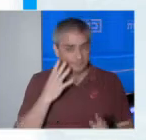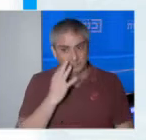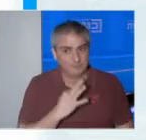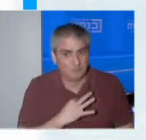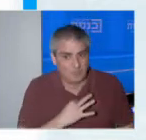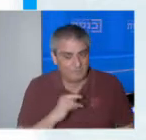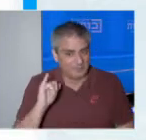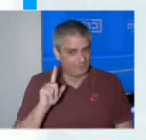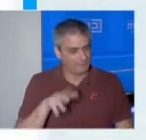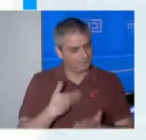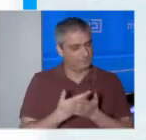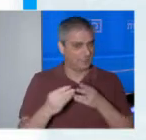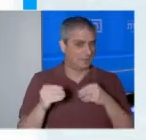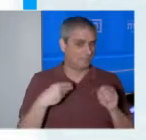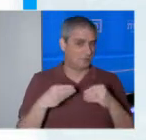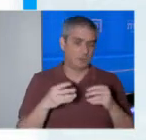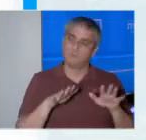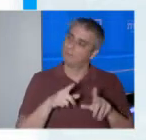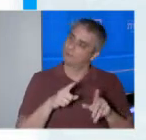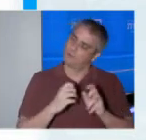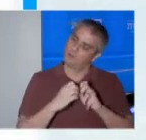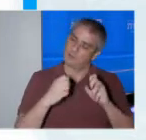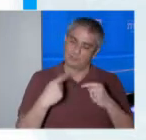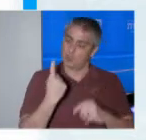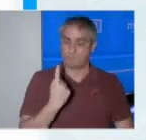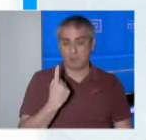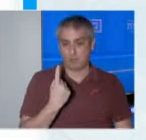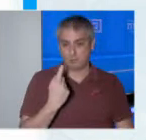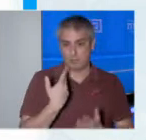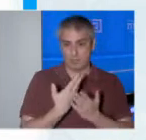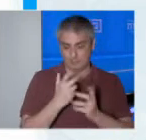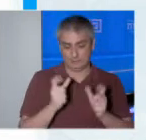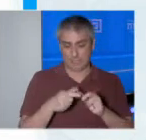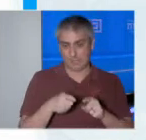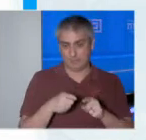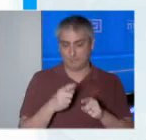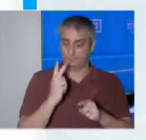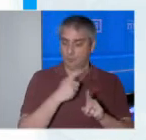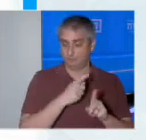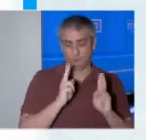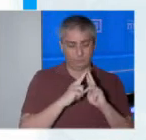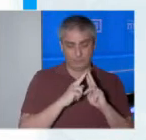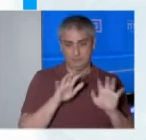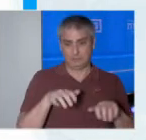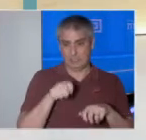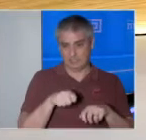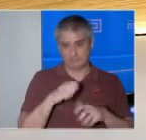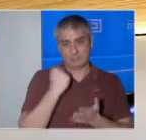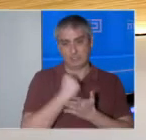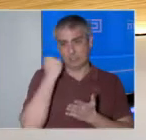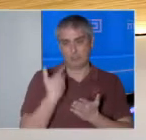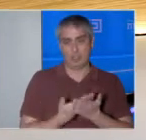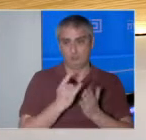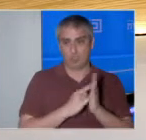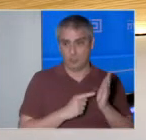לב, יריב לוין מציע פשרה. הממשלה תאריך ביום אחד את הסגר, ביום שני נתכנס במליאת הכנסת, נאשר את